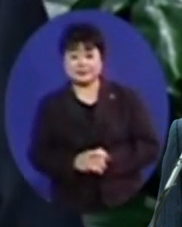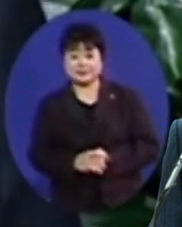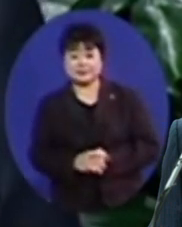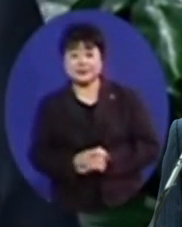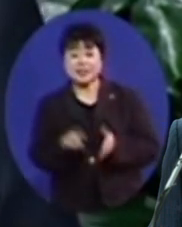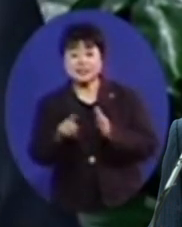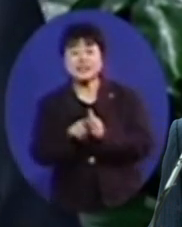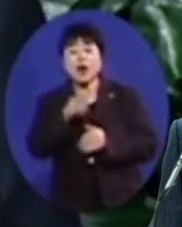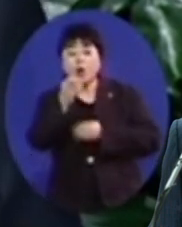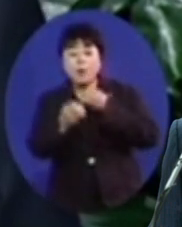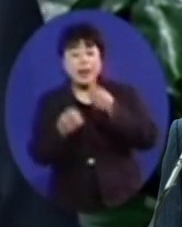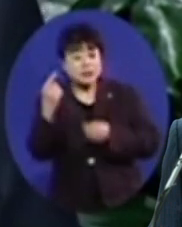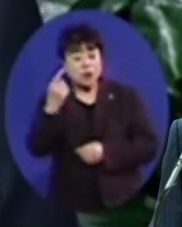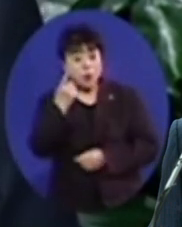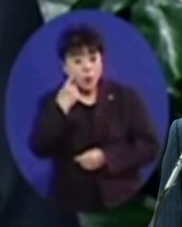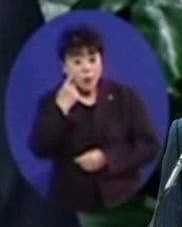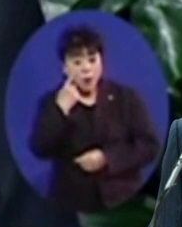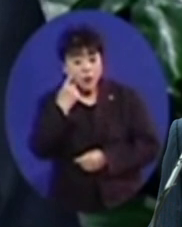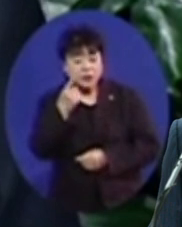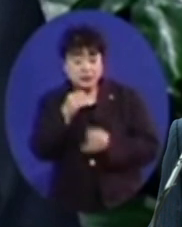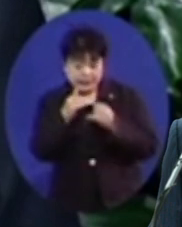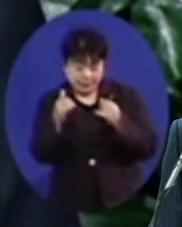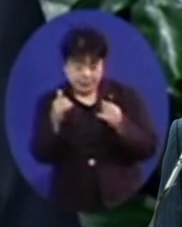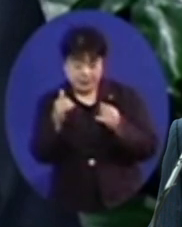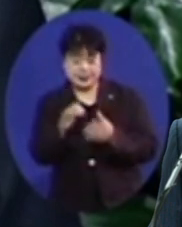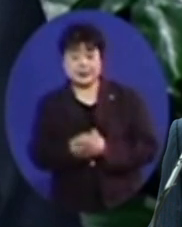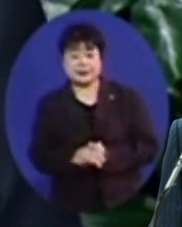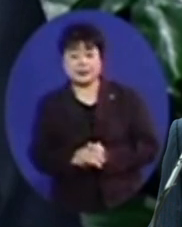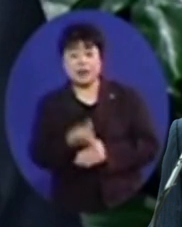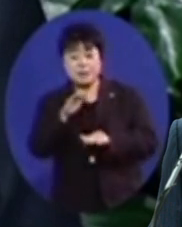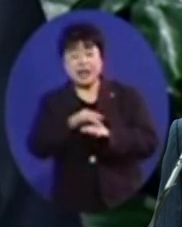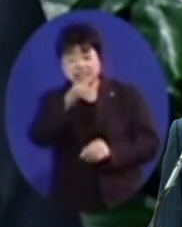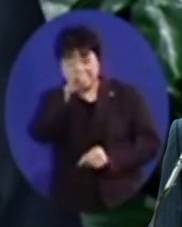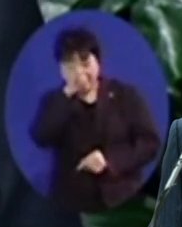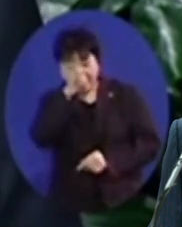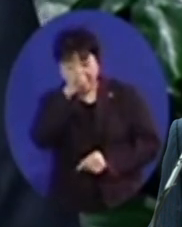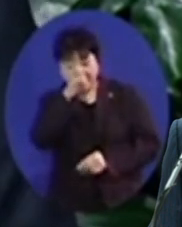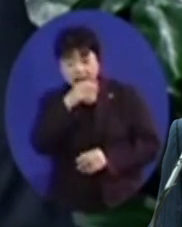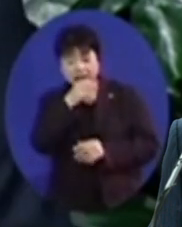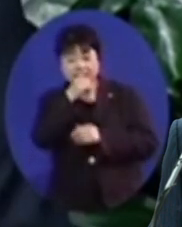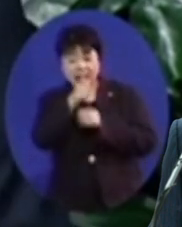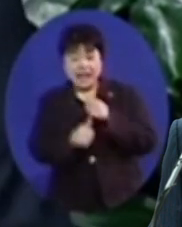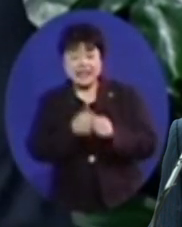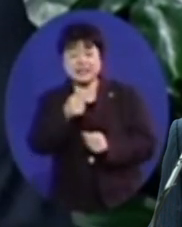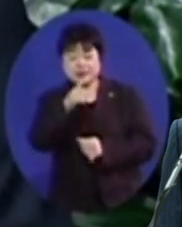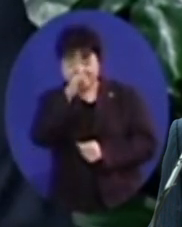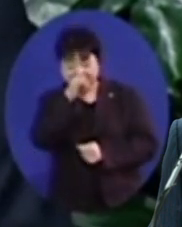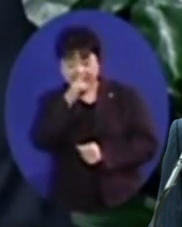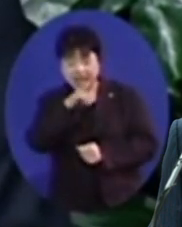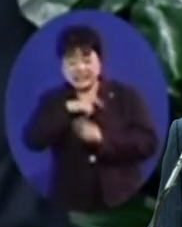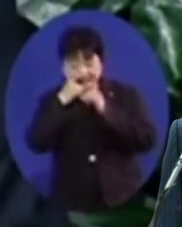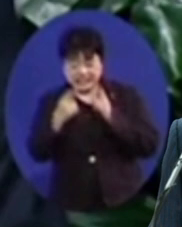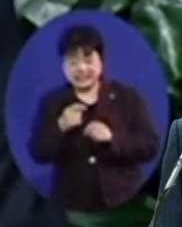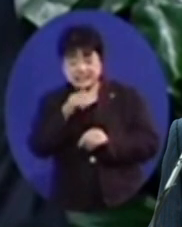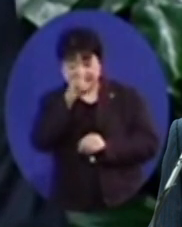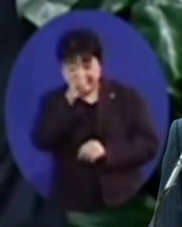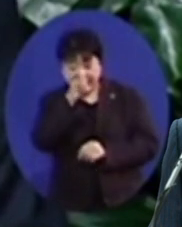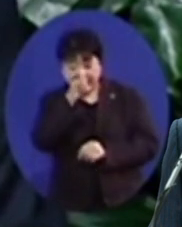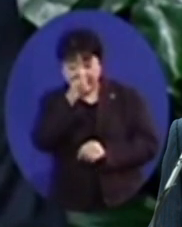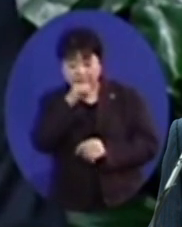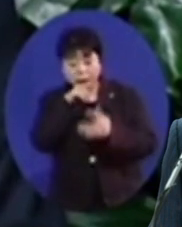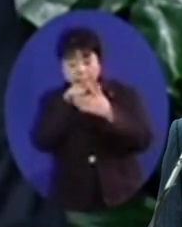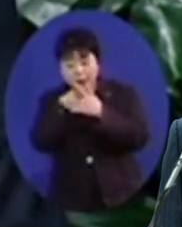신앙 고백을 들어보면 저 사람이 마귀가 들어있느냐 자기가 들어있느냐 그리스도가